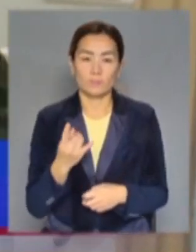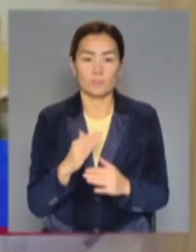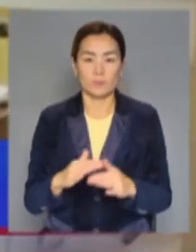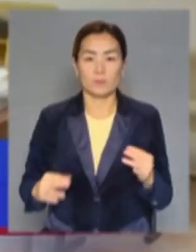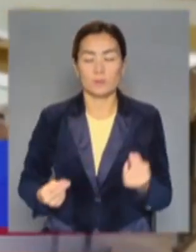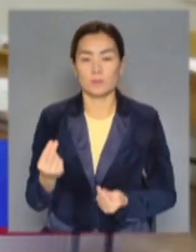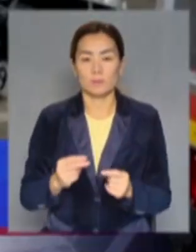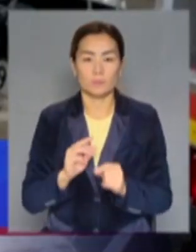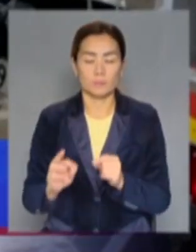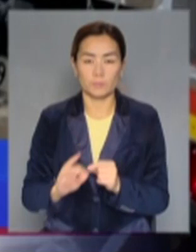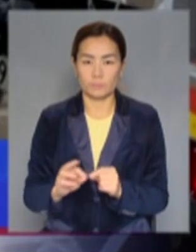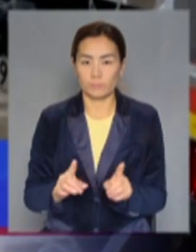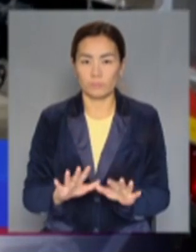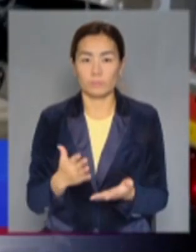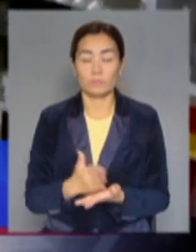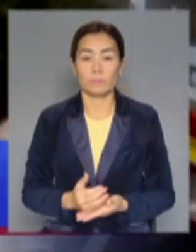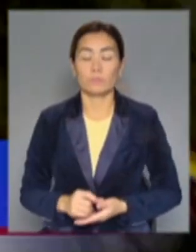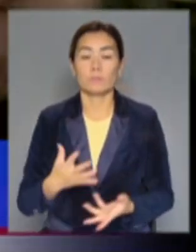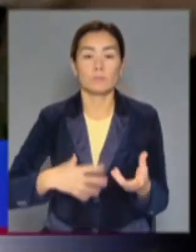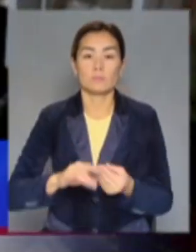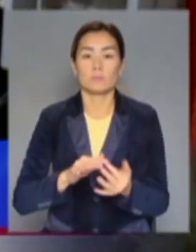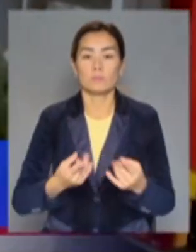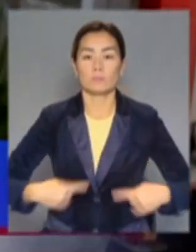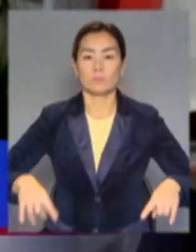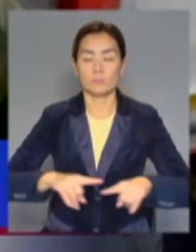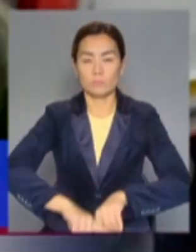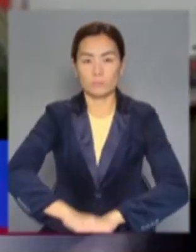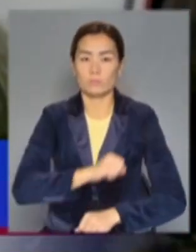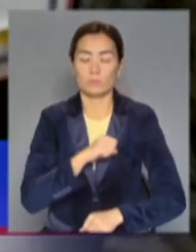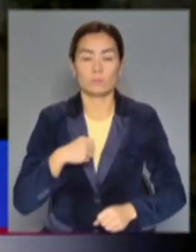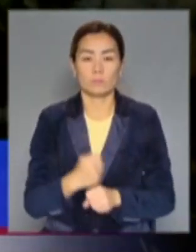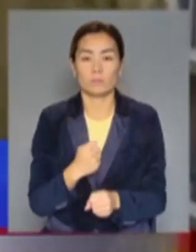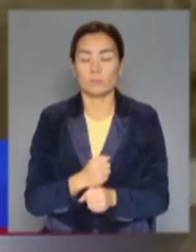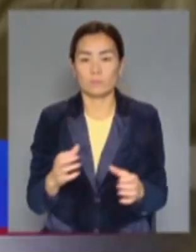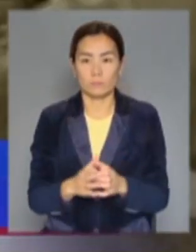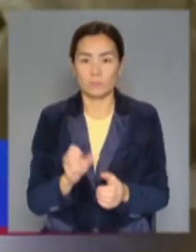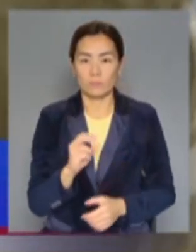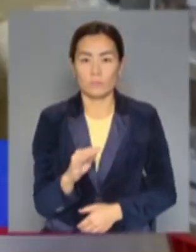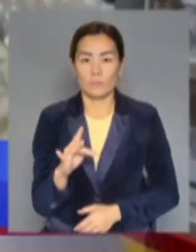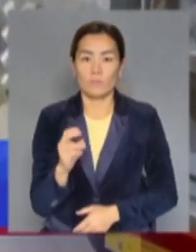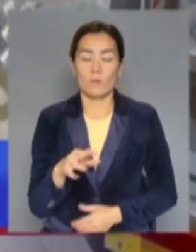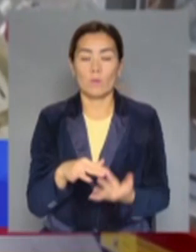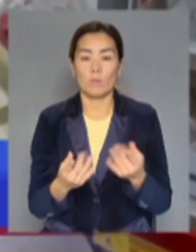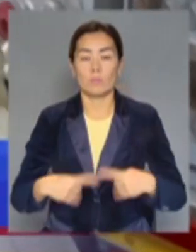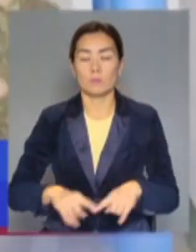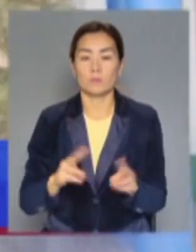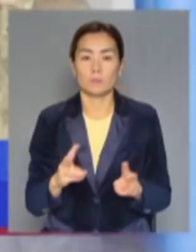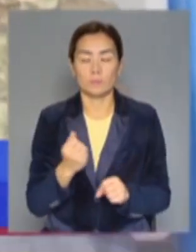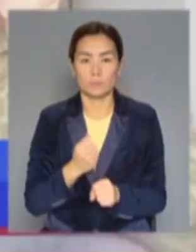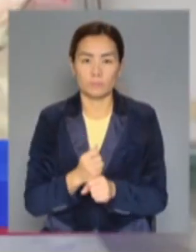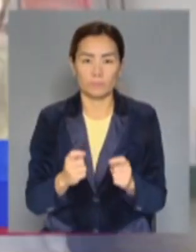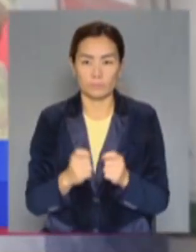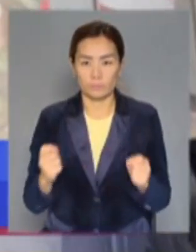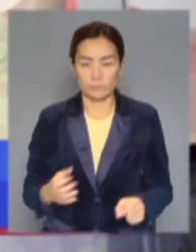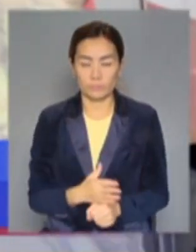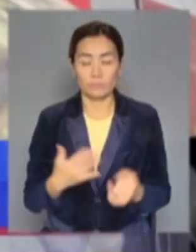пайдаланбау, балалардың отпен ойнауы жатады. Барлық ауылдық округте ерікті өрт сөндіру жасағы Ақжайық ауылдық округінде өрт сөндіру бекеті